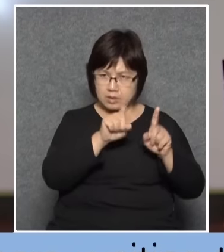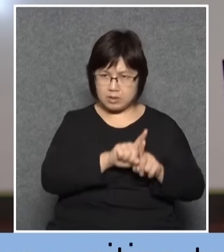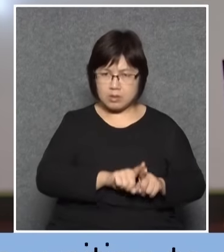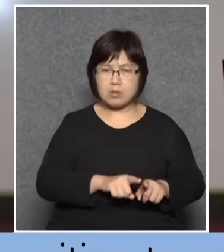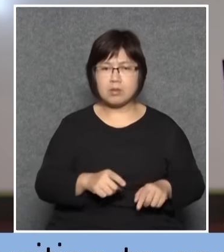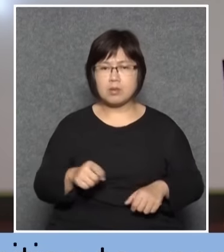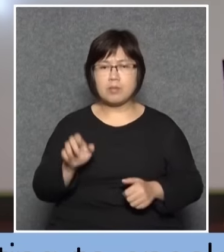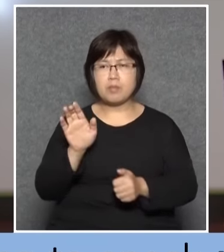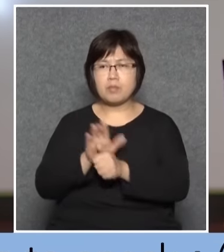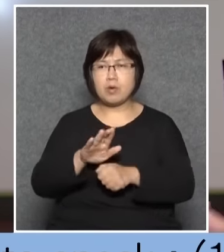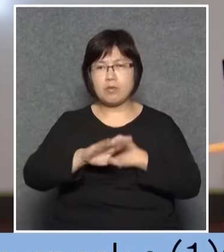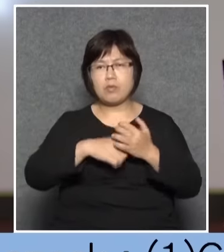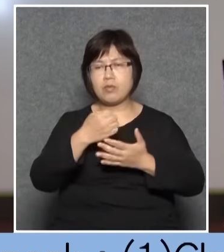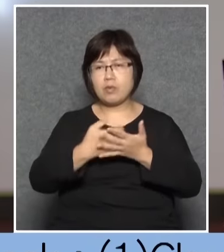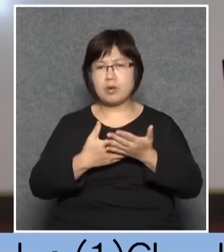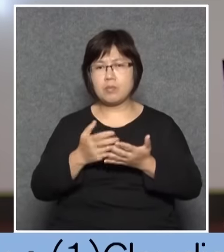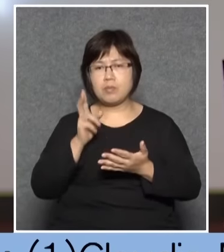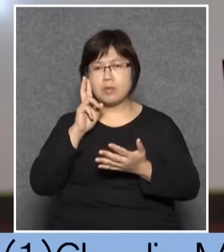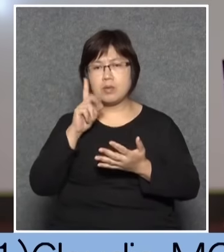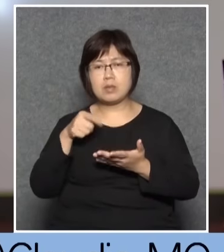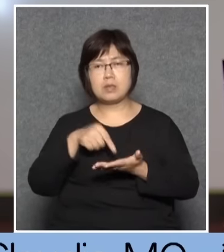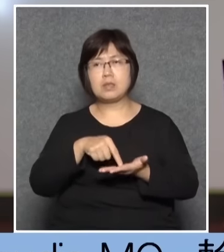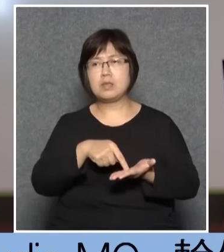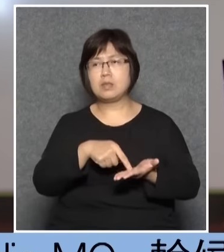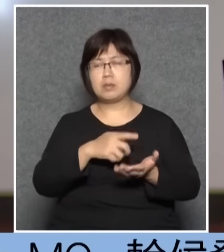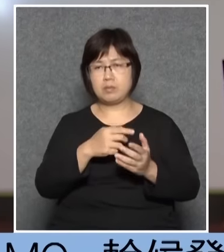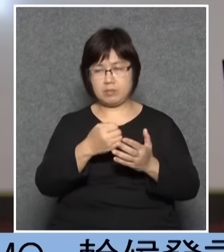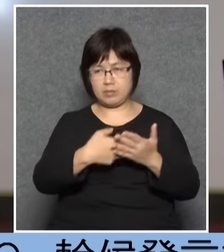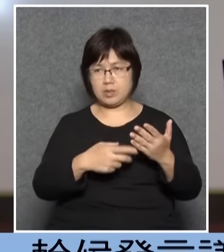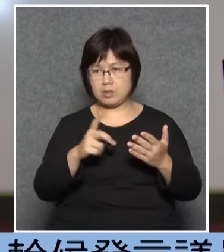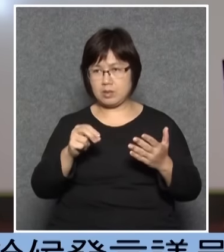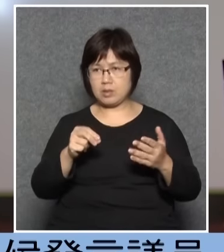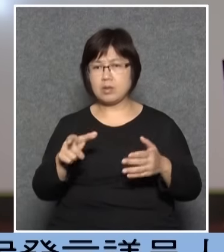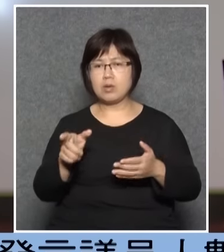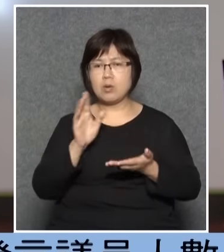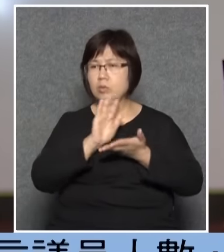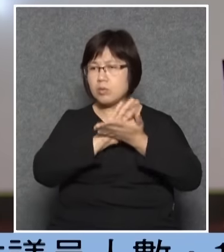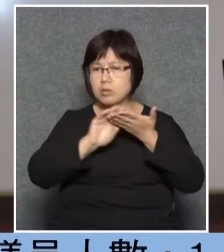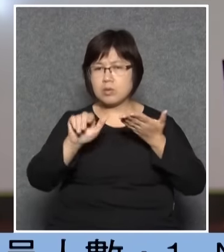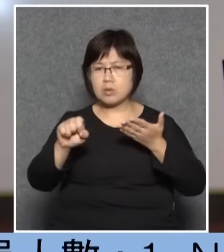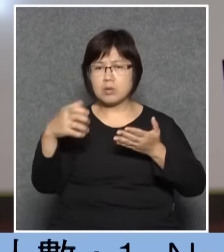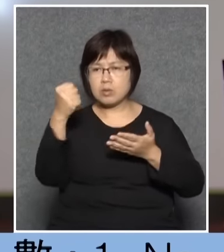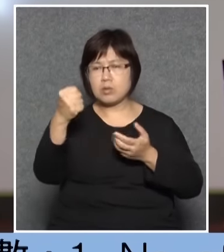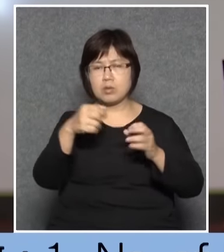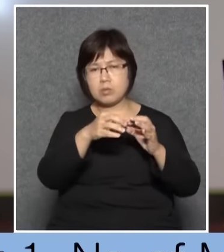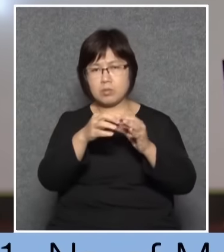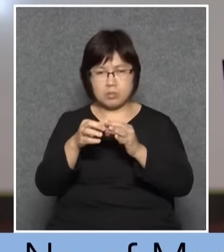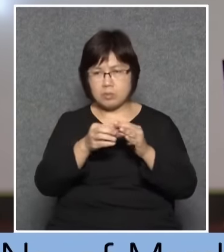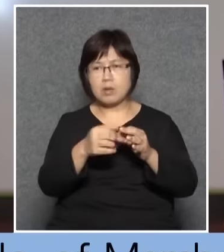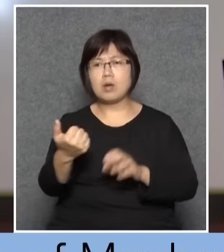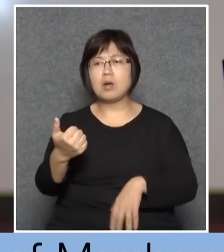實係有助條文突出嗰、那個，譬如尤其是呢條第17条，你起碼可以好清楚嗰個權力嘅關係，係